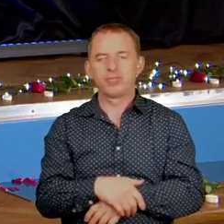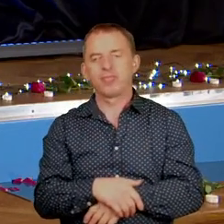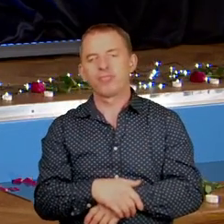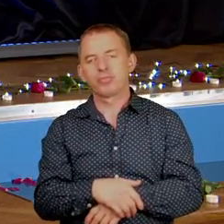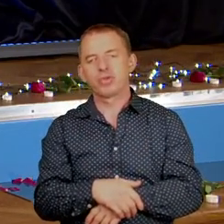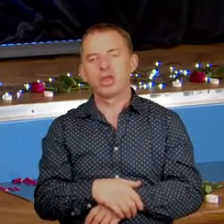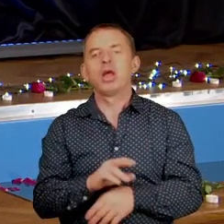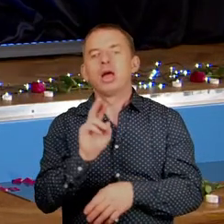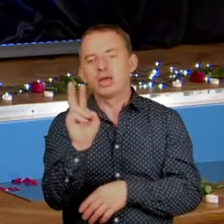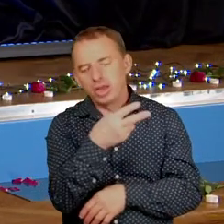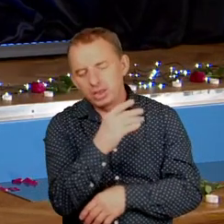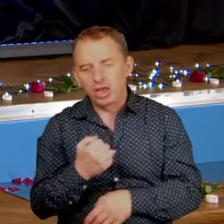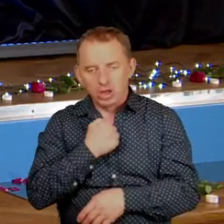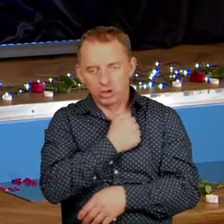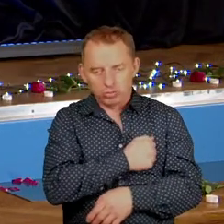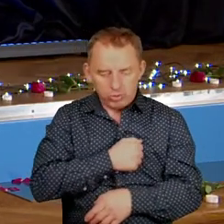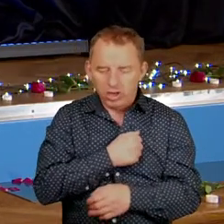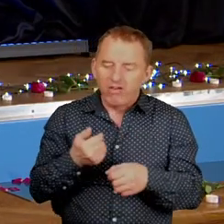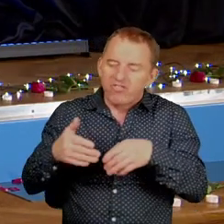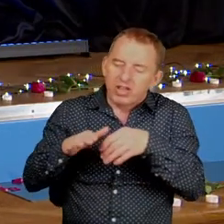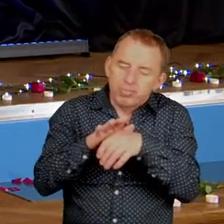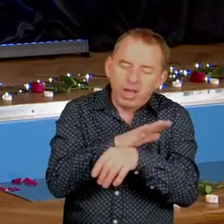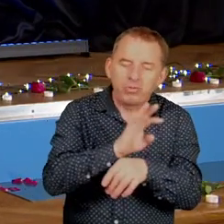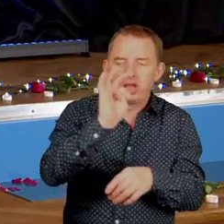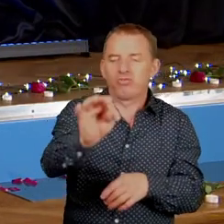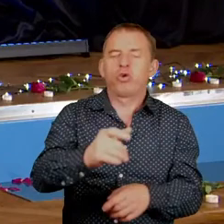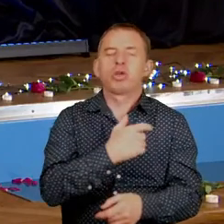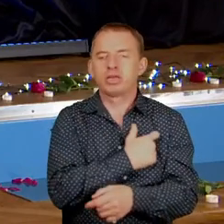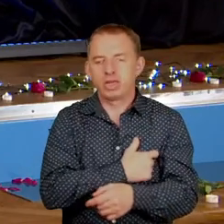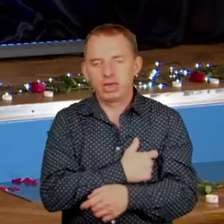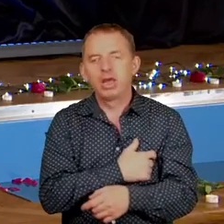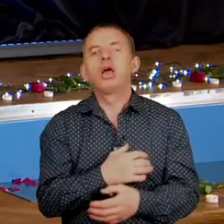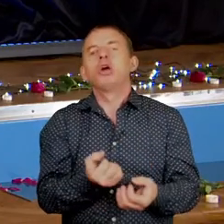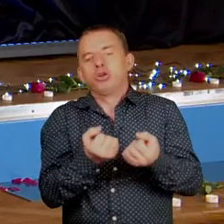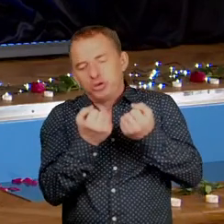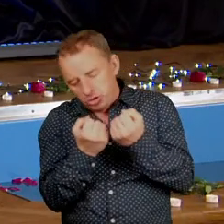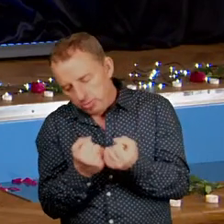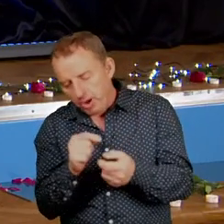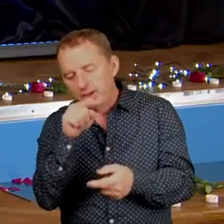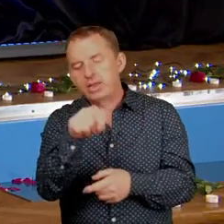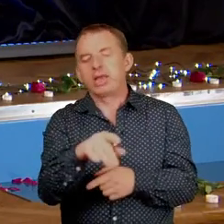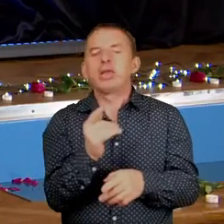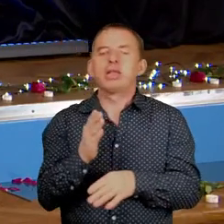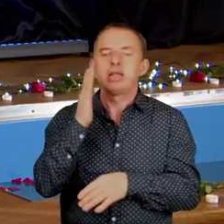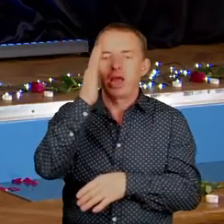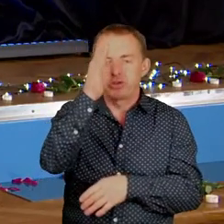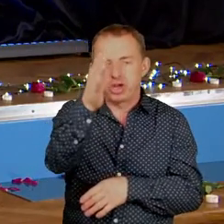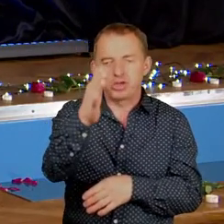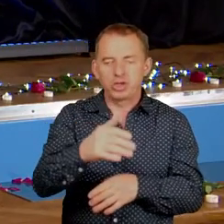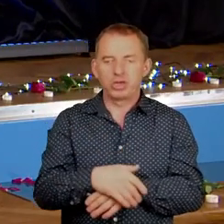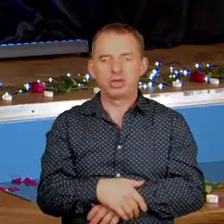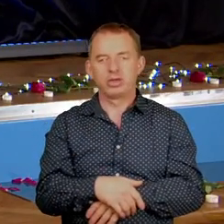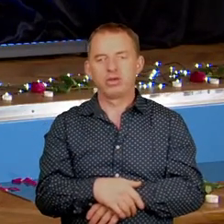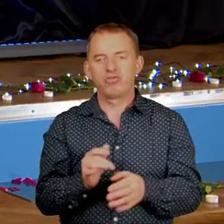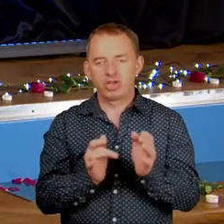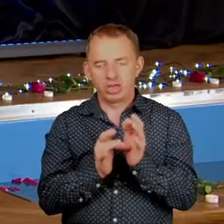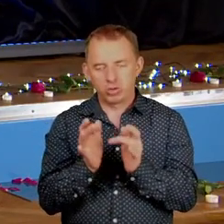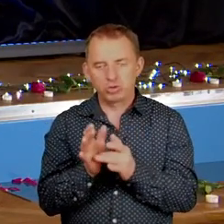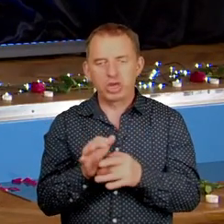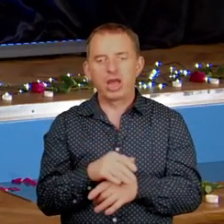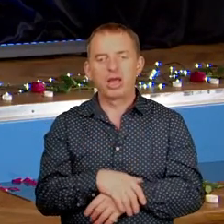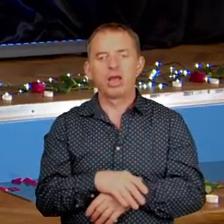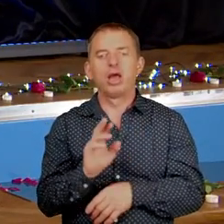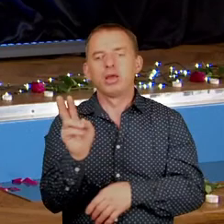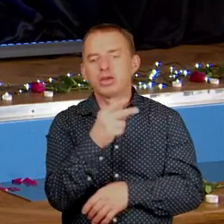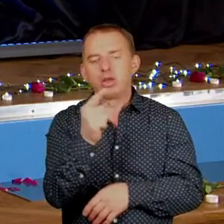heart. Kiedy smutek wypełnia twoje serce. Cling to that hope. Trzymaj się tej nadziei. When your mind cannot understand what's happening to you.